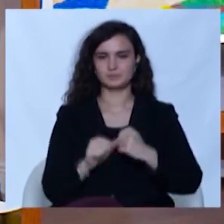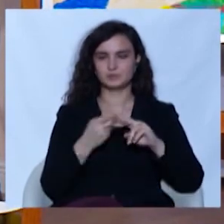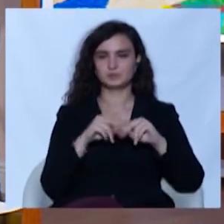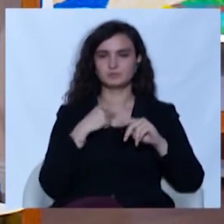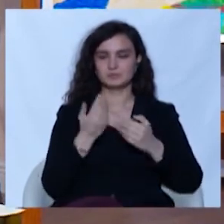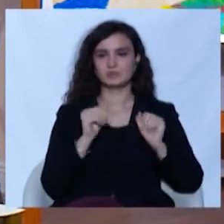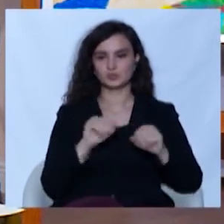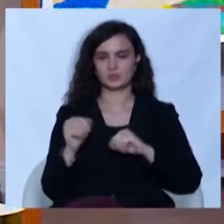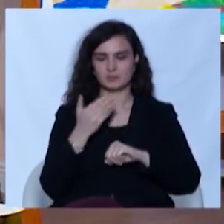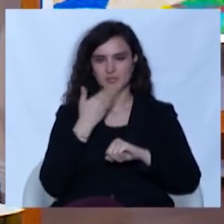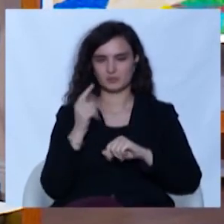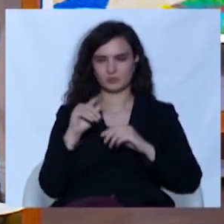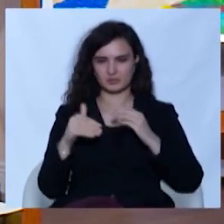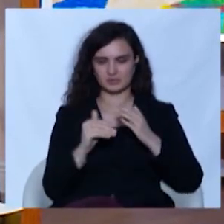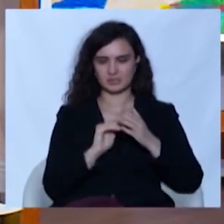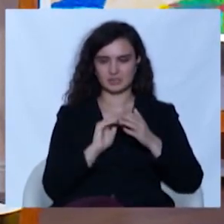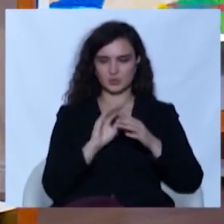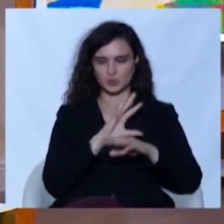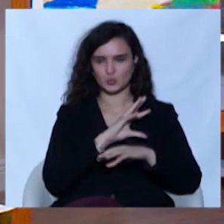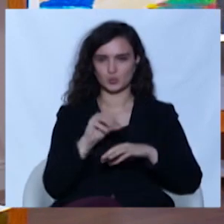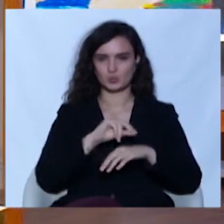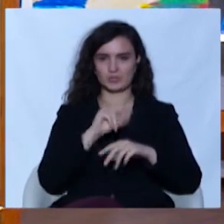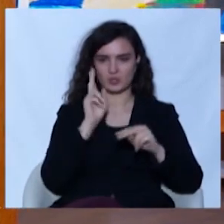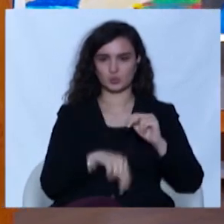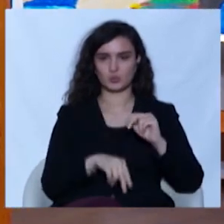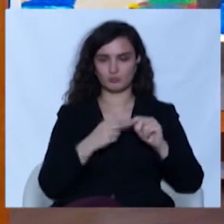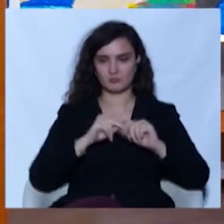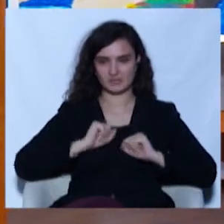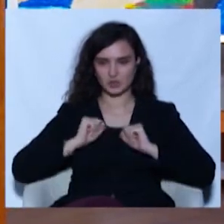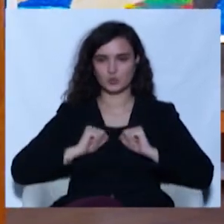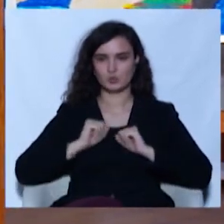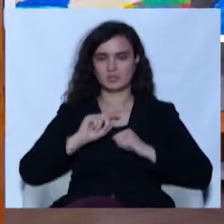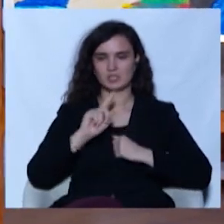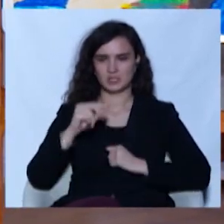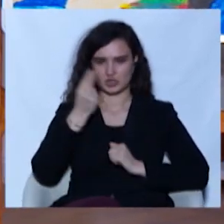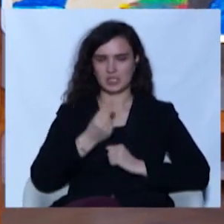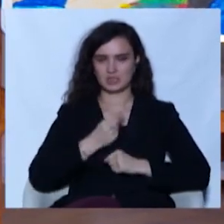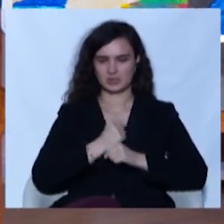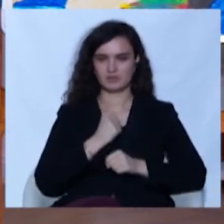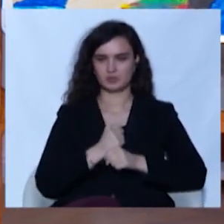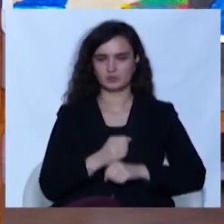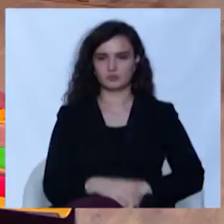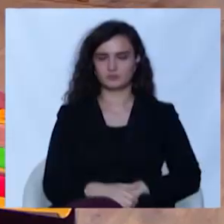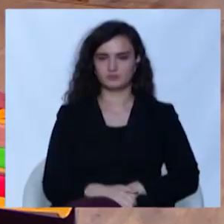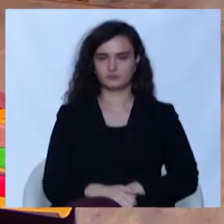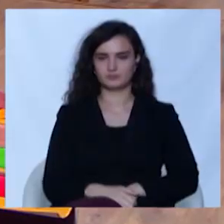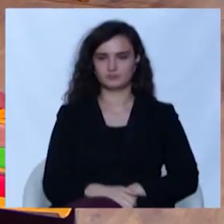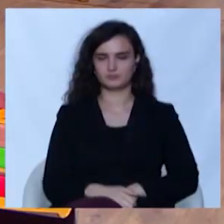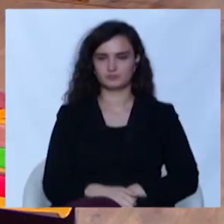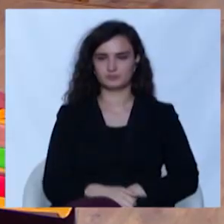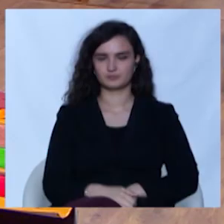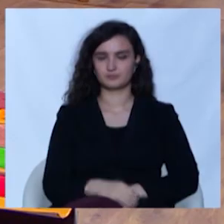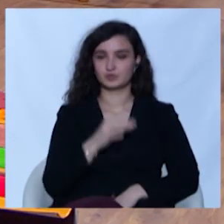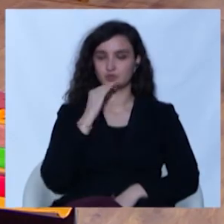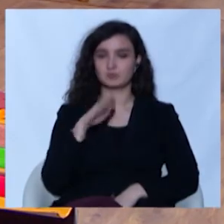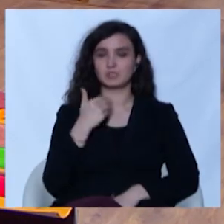арямаками сошли, поработали там балом, да, стило прорагатно, чана хате сахит, какие это. Чем деки